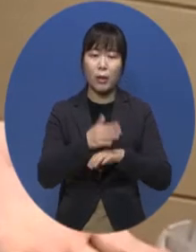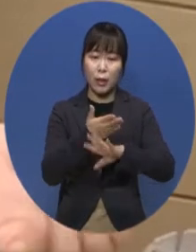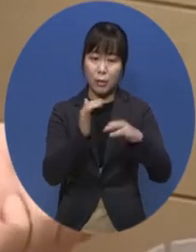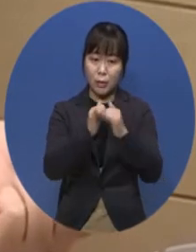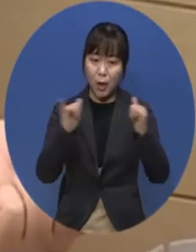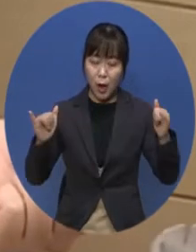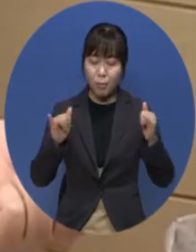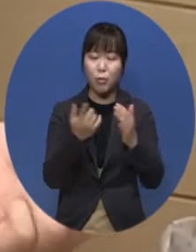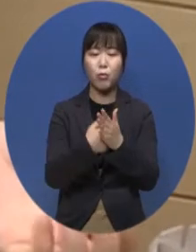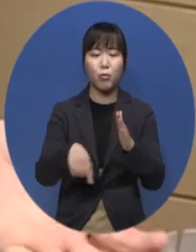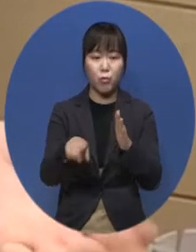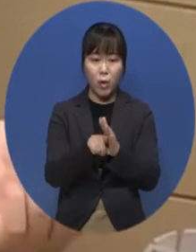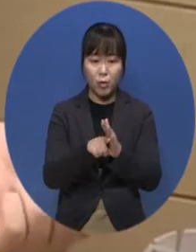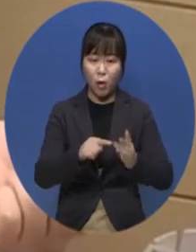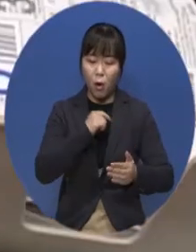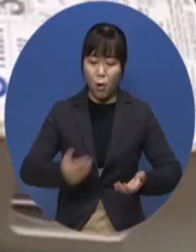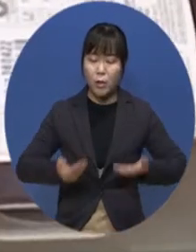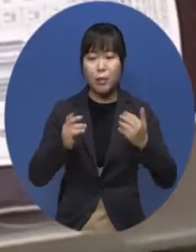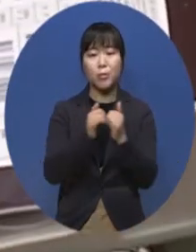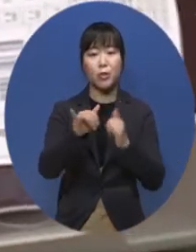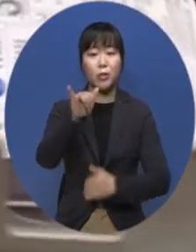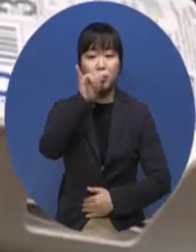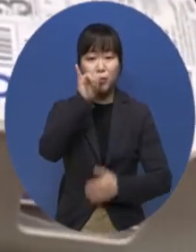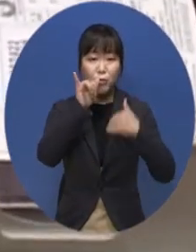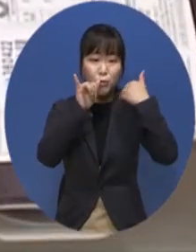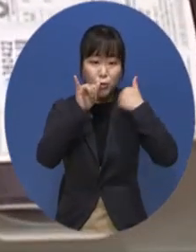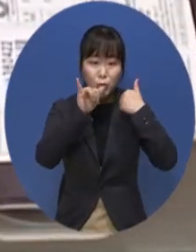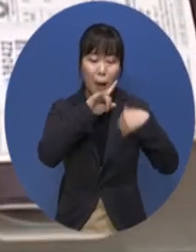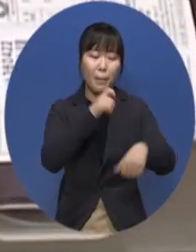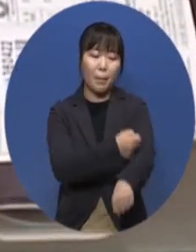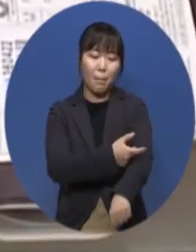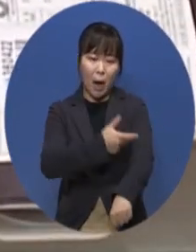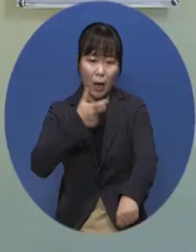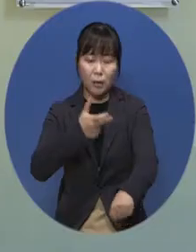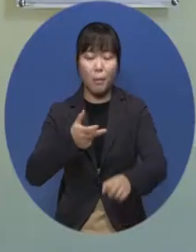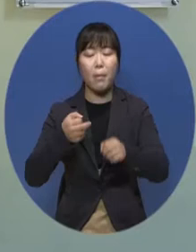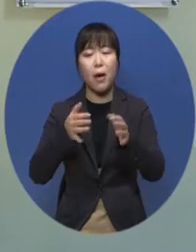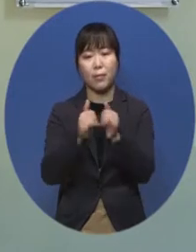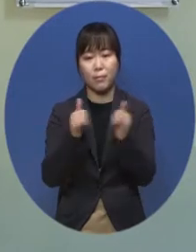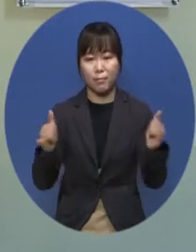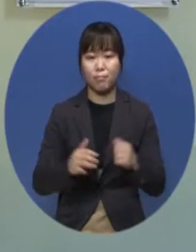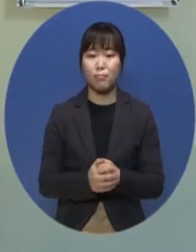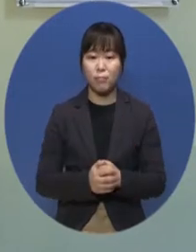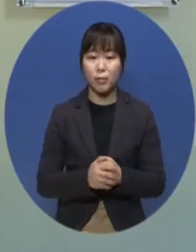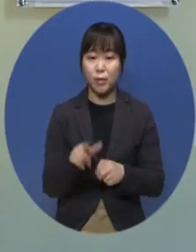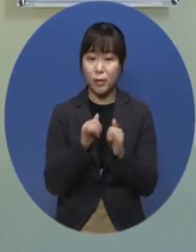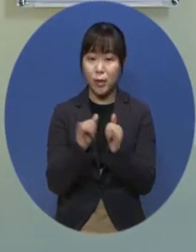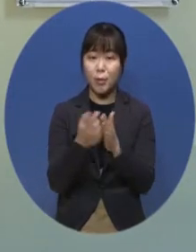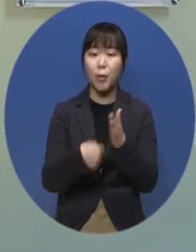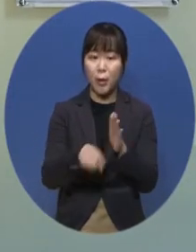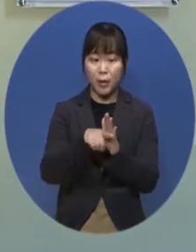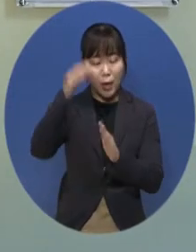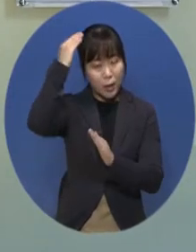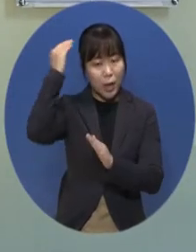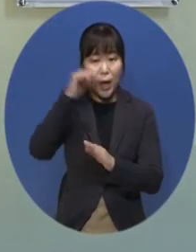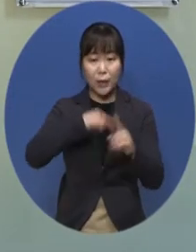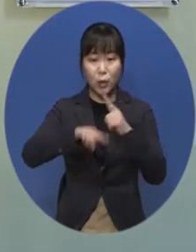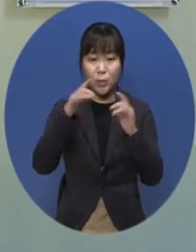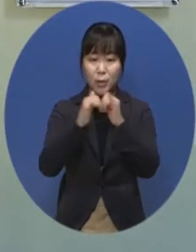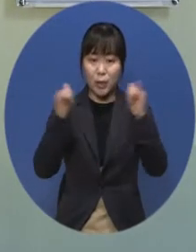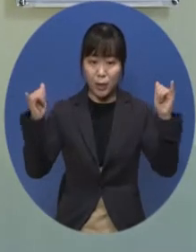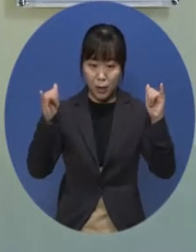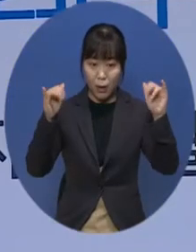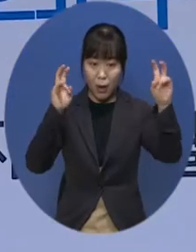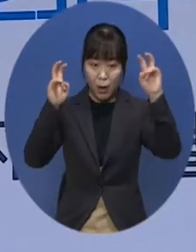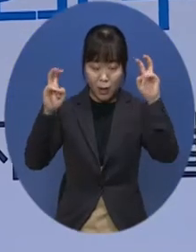위해 헌신하는 이들이 있습니다. 바로 헌혈자들입니다. 이들을 위해 대한적십자사는